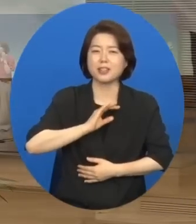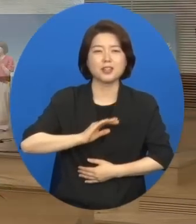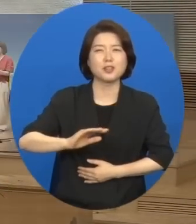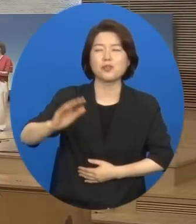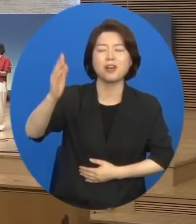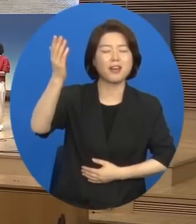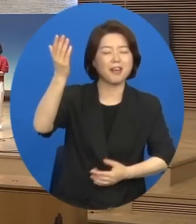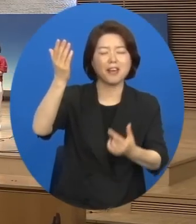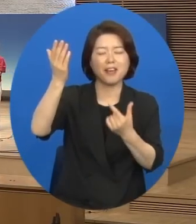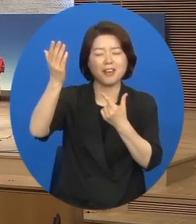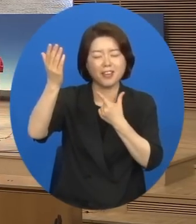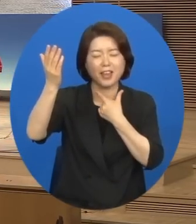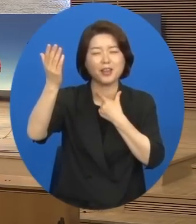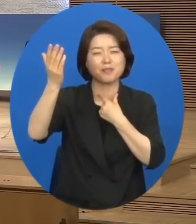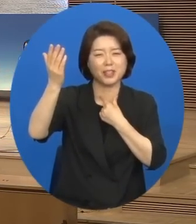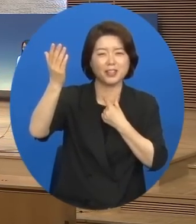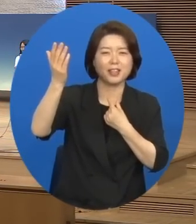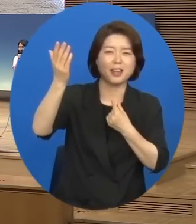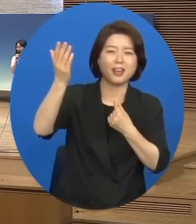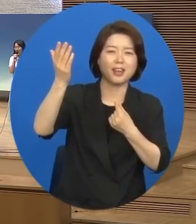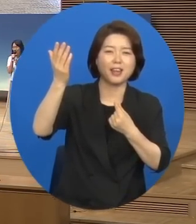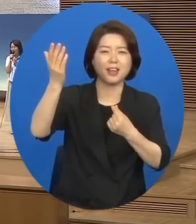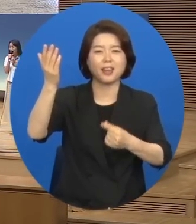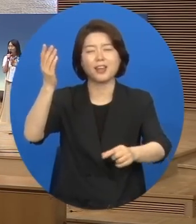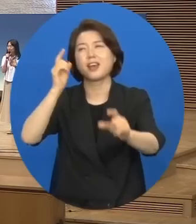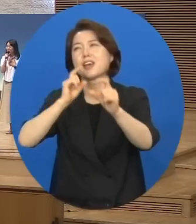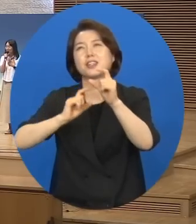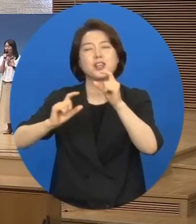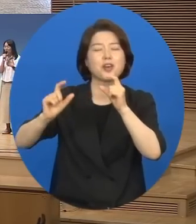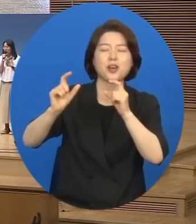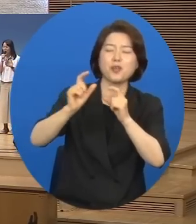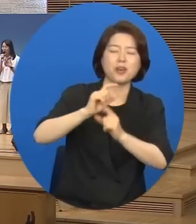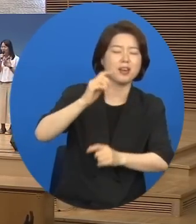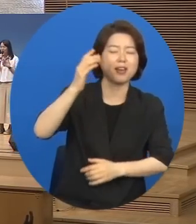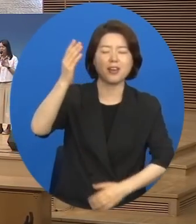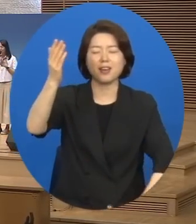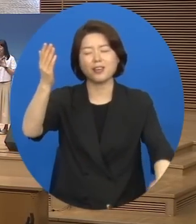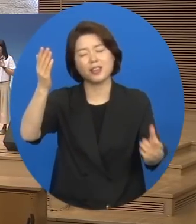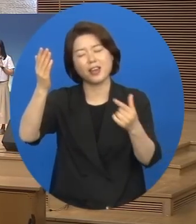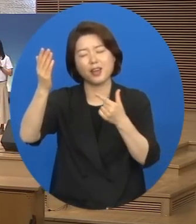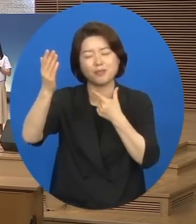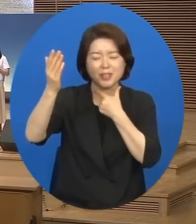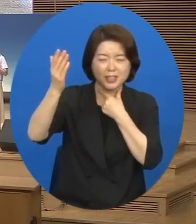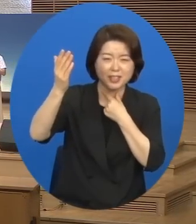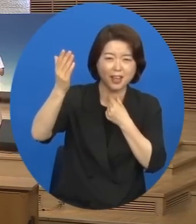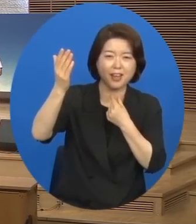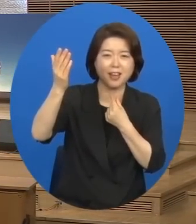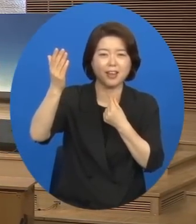주님만을 원합니다. 더 원합니다.